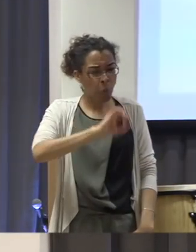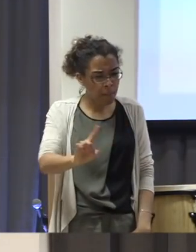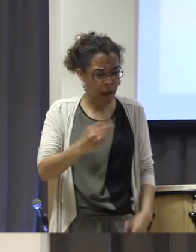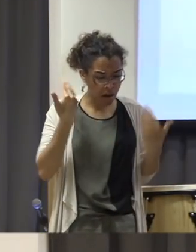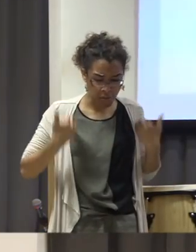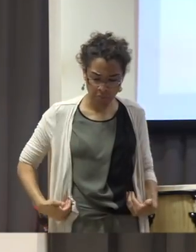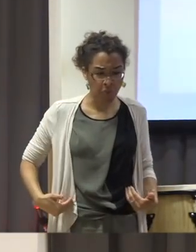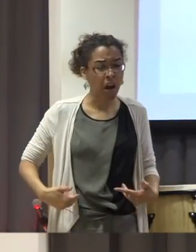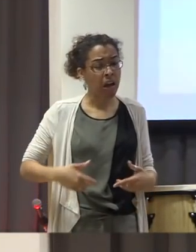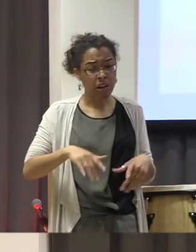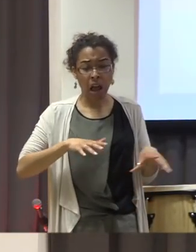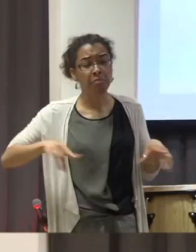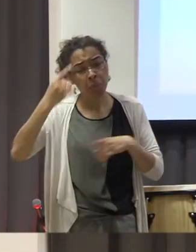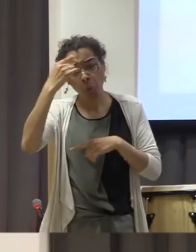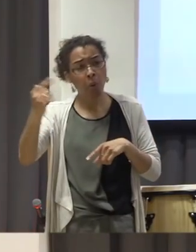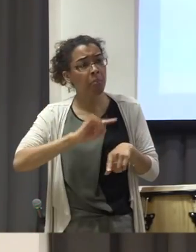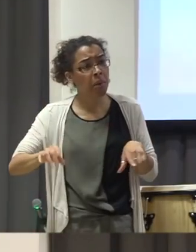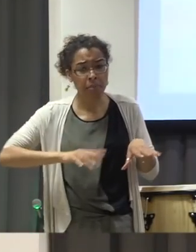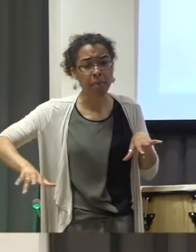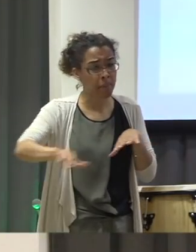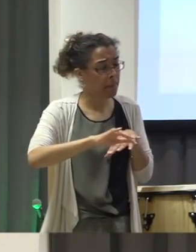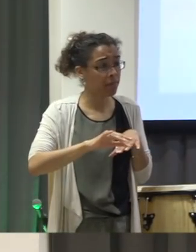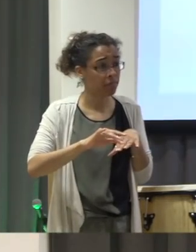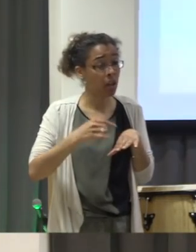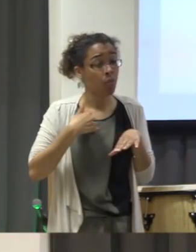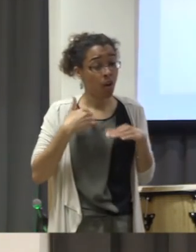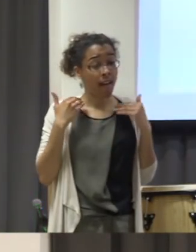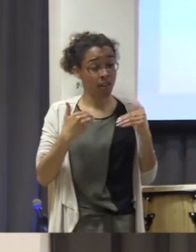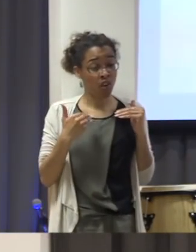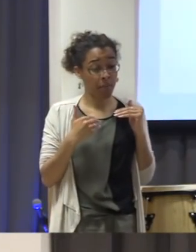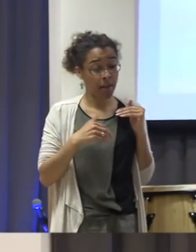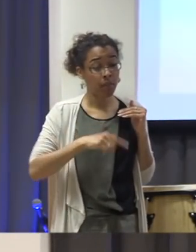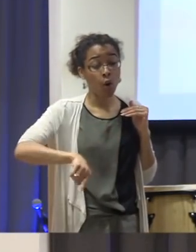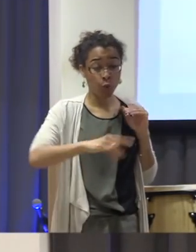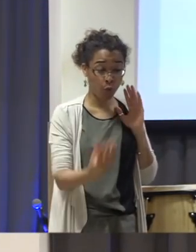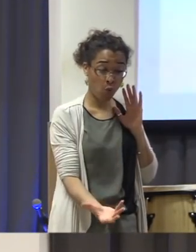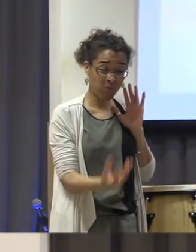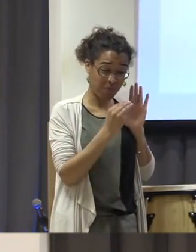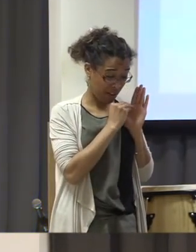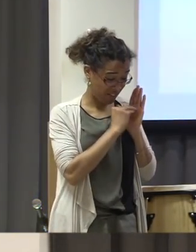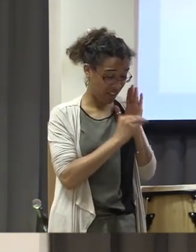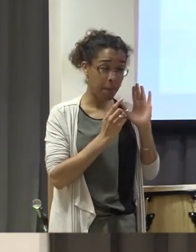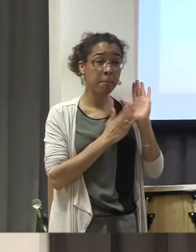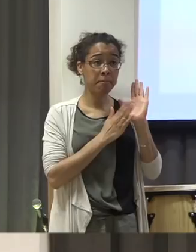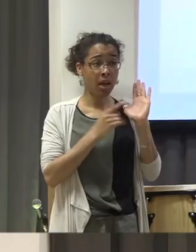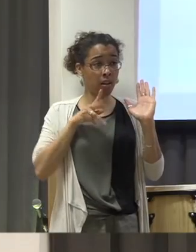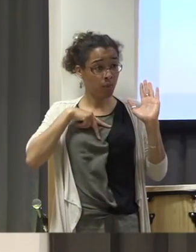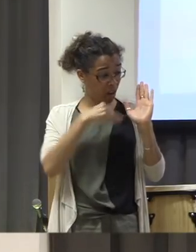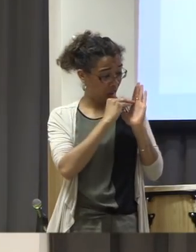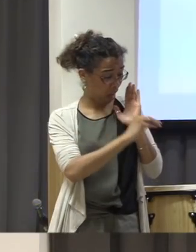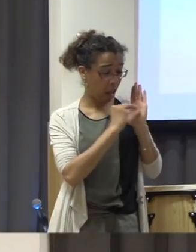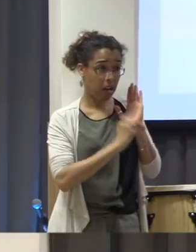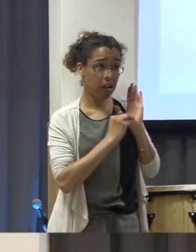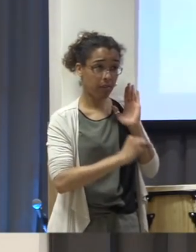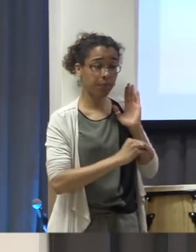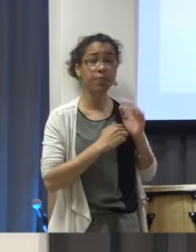de vous, mais je vous ai gravé sur mes mains. Alors,